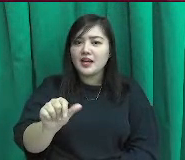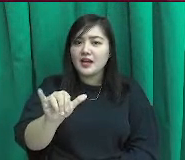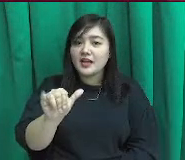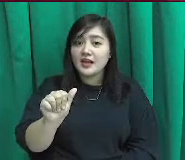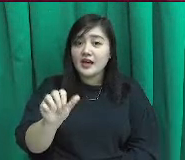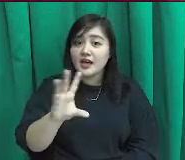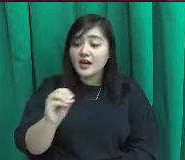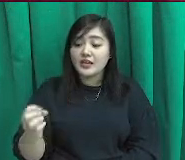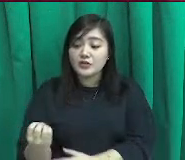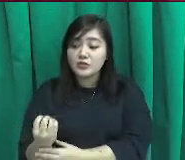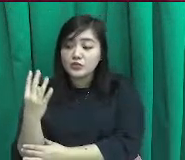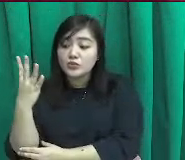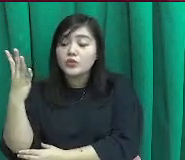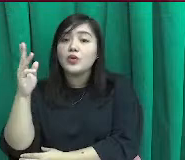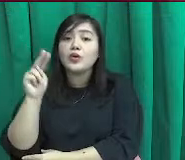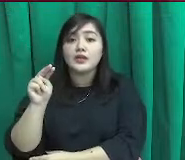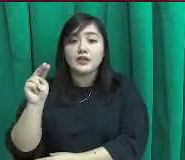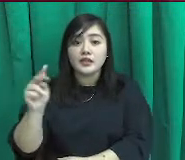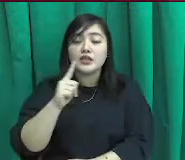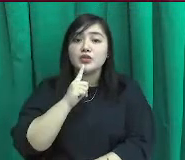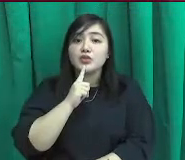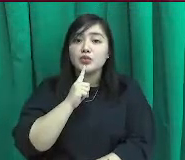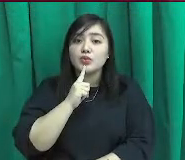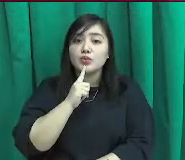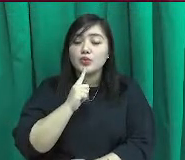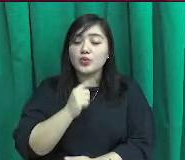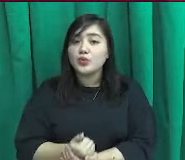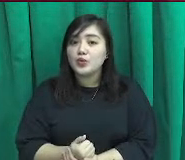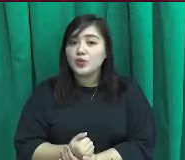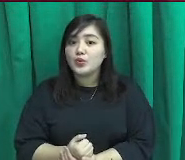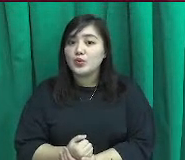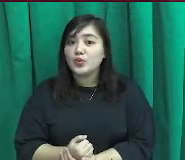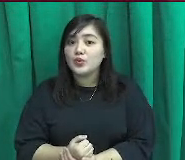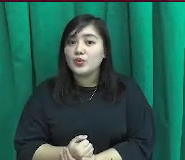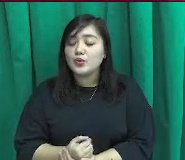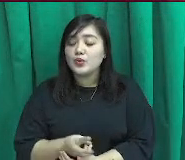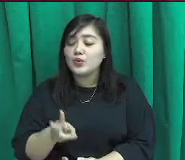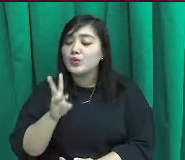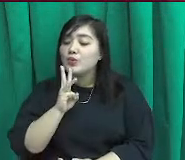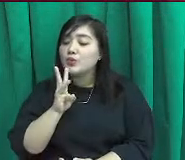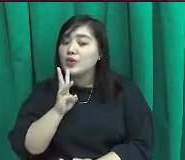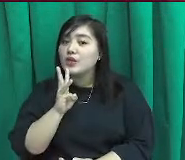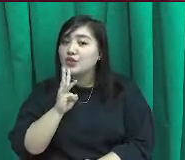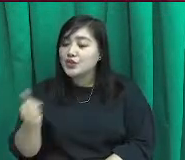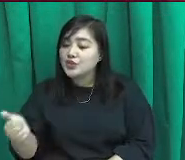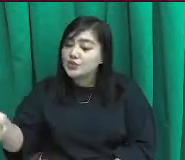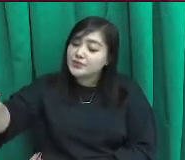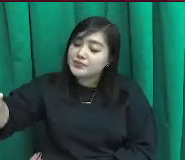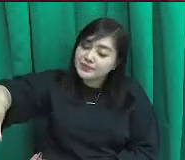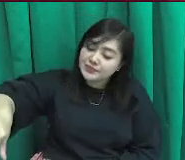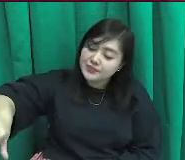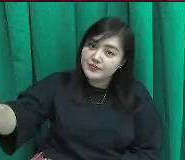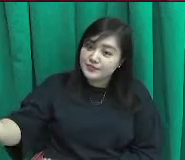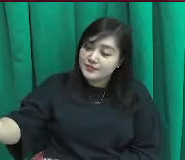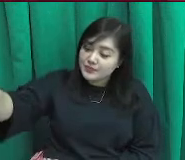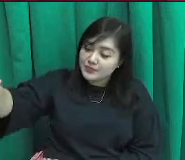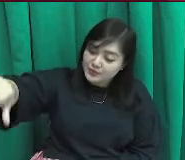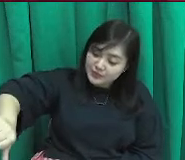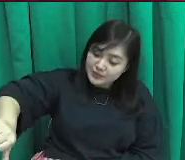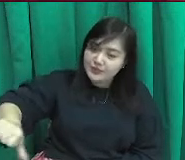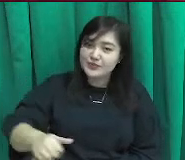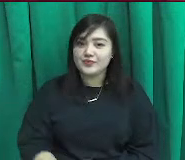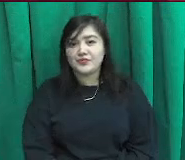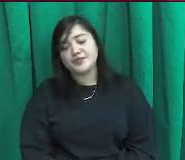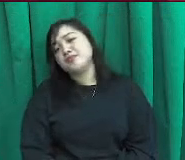maliban sa dinidiligan mo, ay binabakuran mo. Amen. Binabakuran mo, which is prinsipyo pa rin ng salita ng Diyos. Amen. Ang